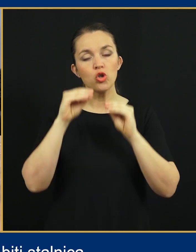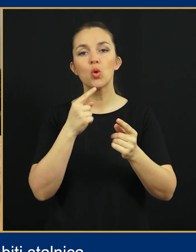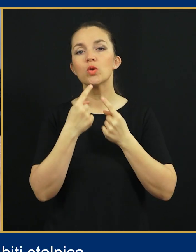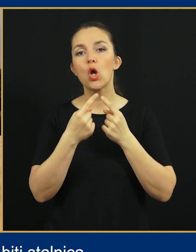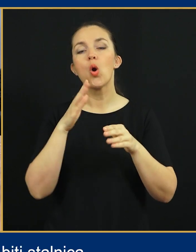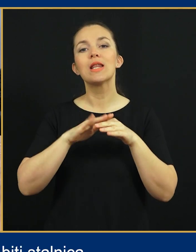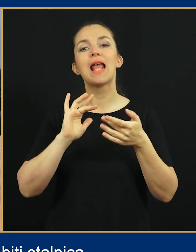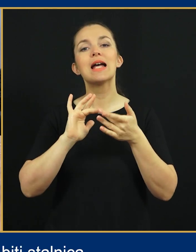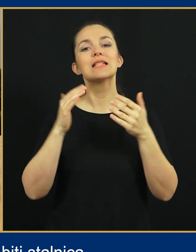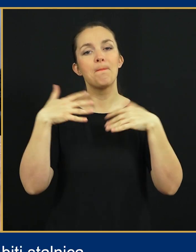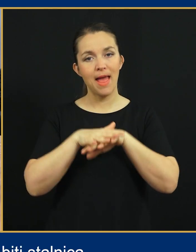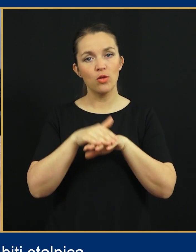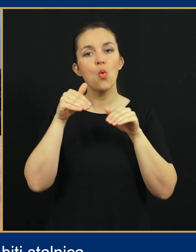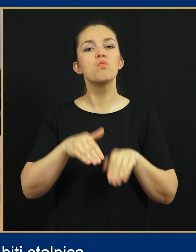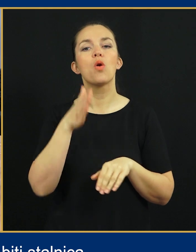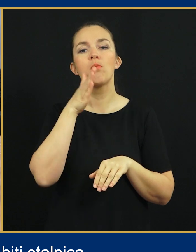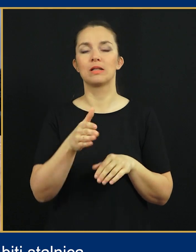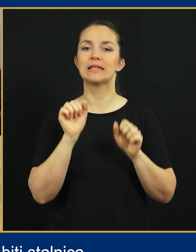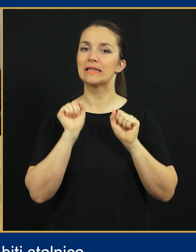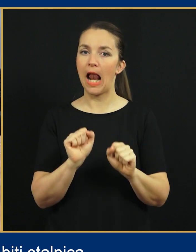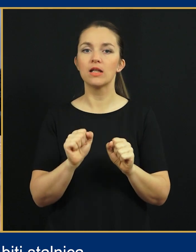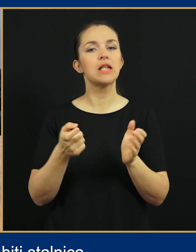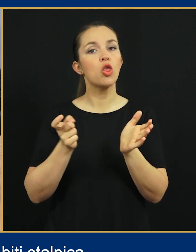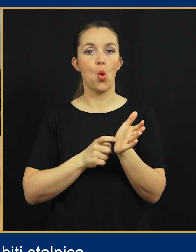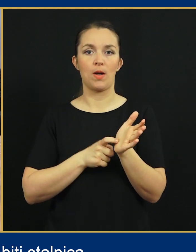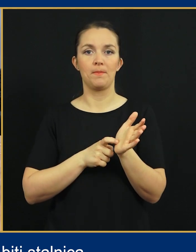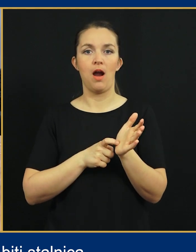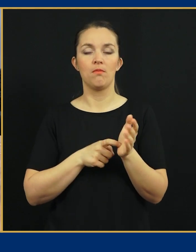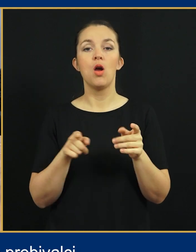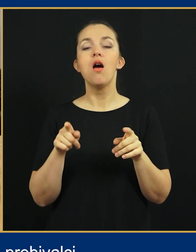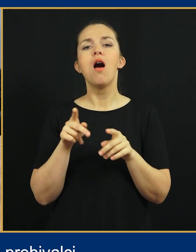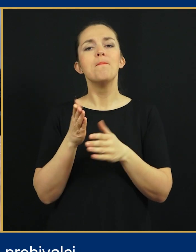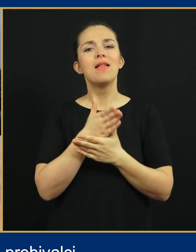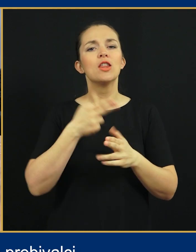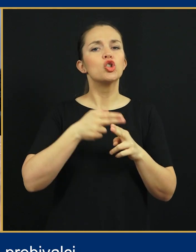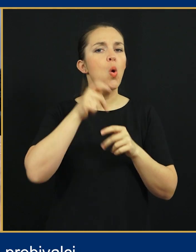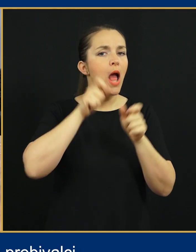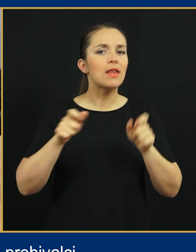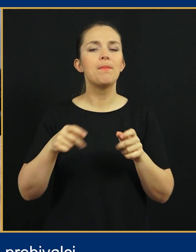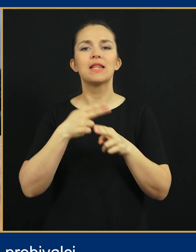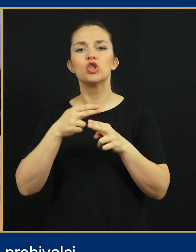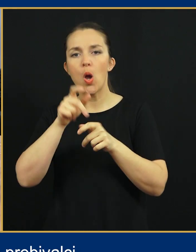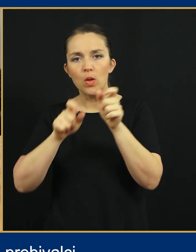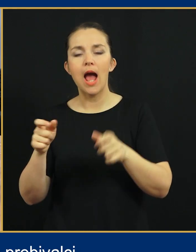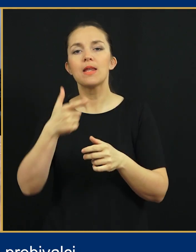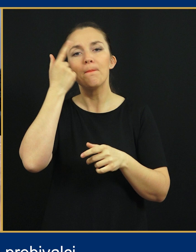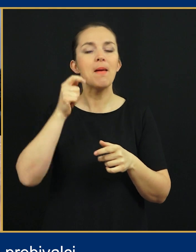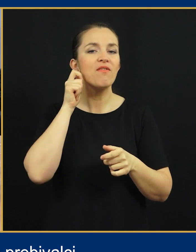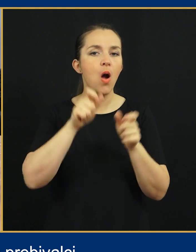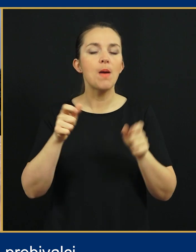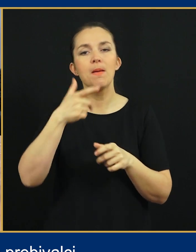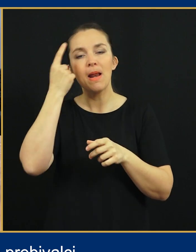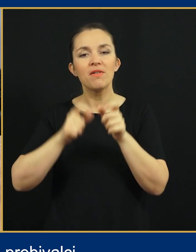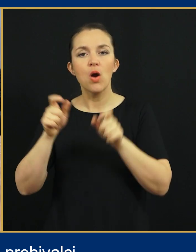na spletu mora biti stalnica in norma. Med državljankami in državljani in prebivalkami in prebivalci